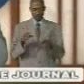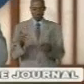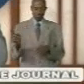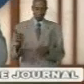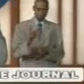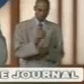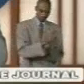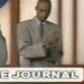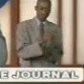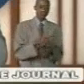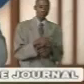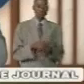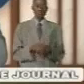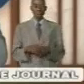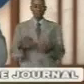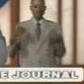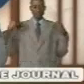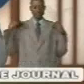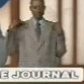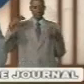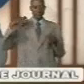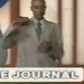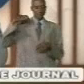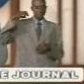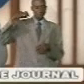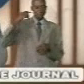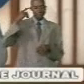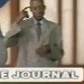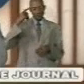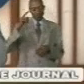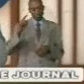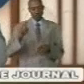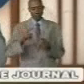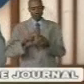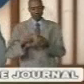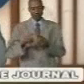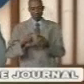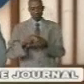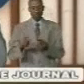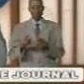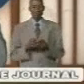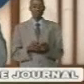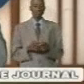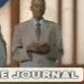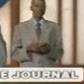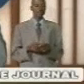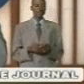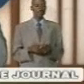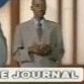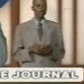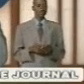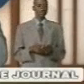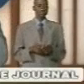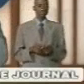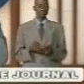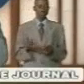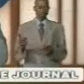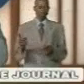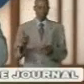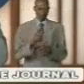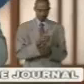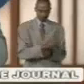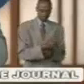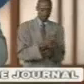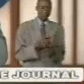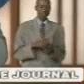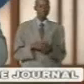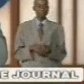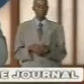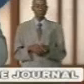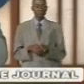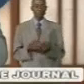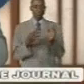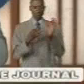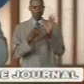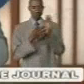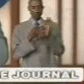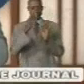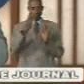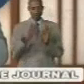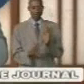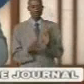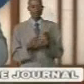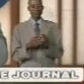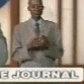du Congo, chefs de délégation de la CMF, chefs des institutions nationales de la République démocratique du Congo.